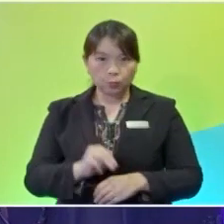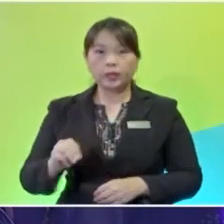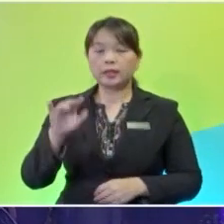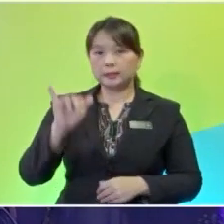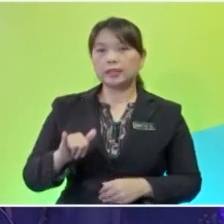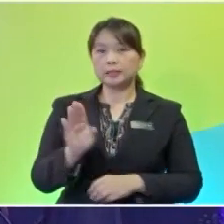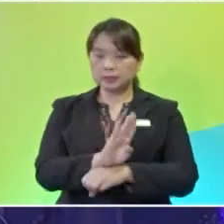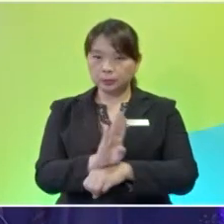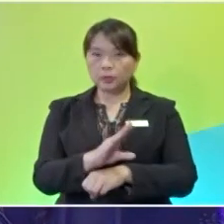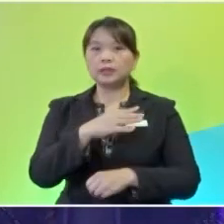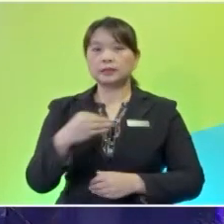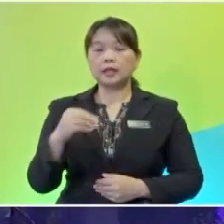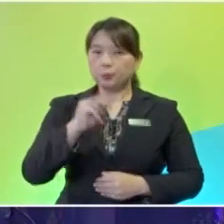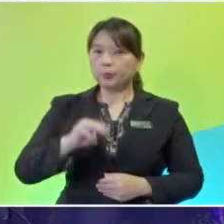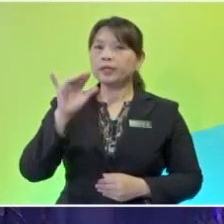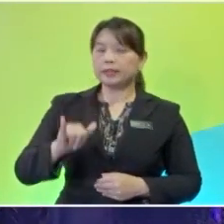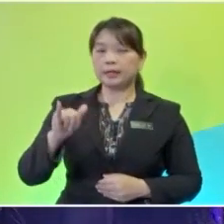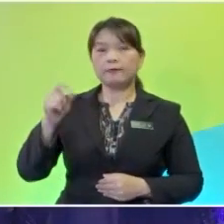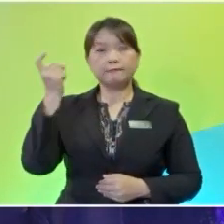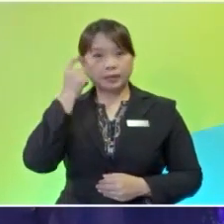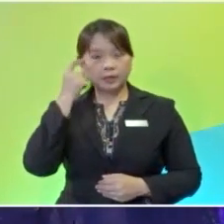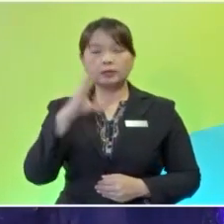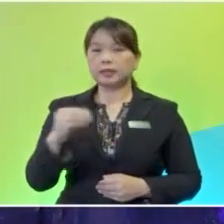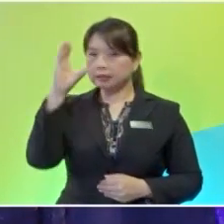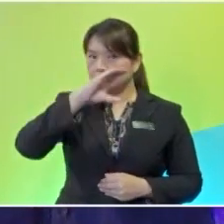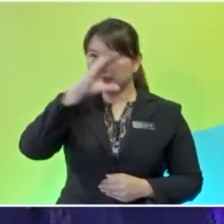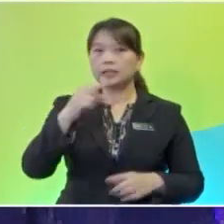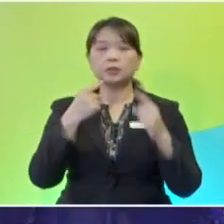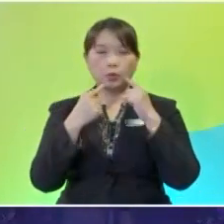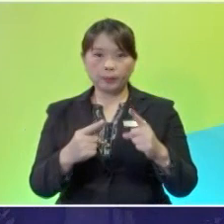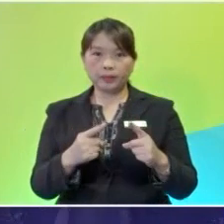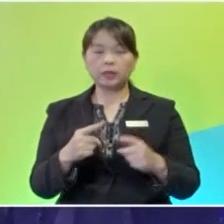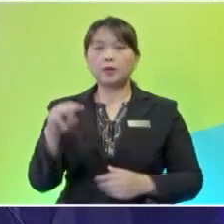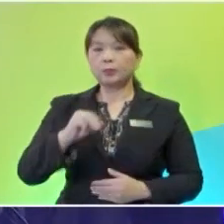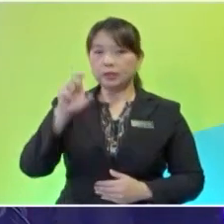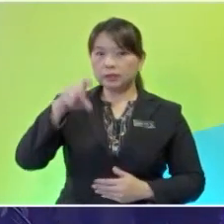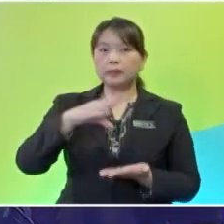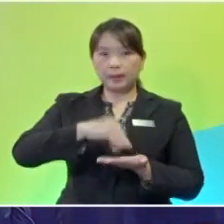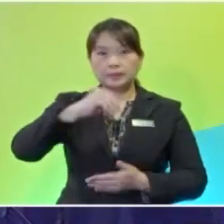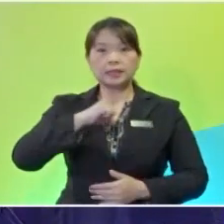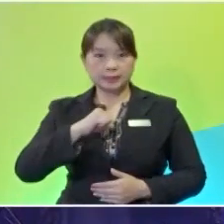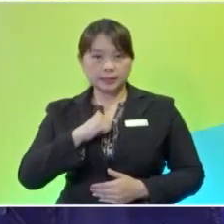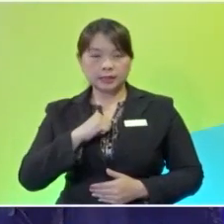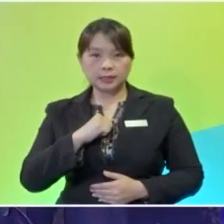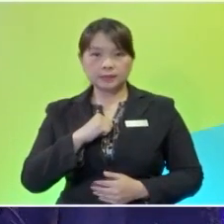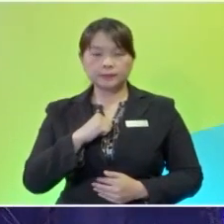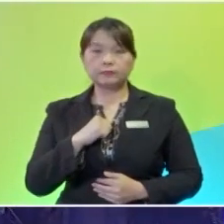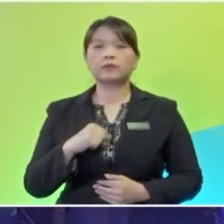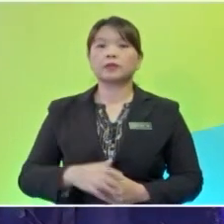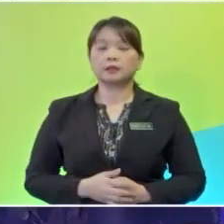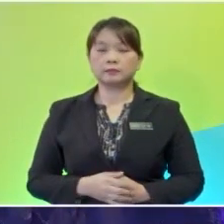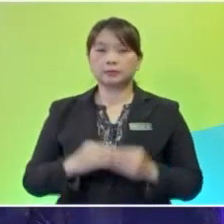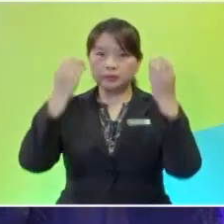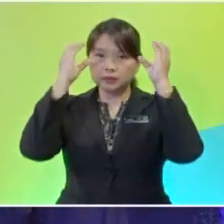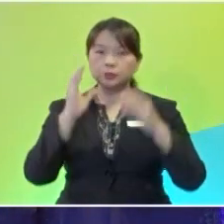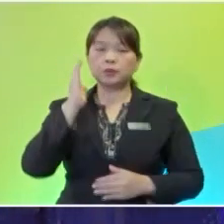先去设想，然后去找答案，寻找答案，因为这个是让他一个自主学习的一个机会。那么呢老师呢就在